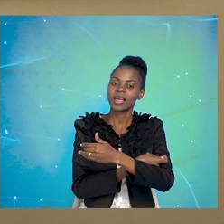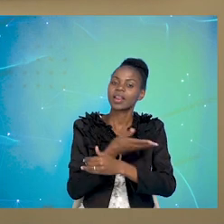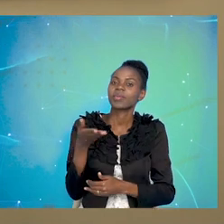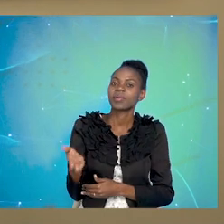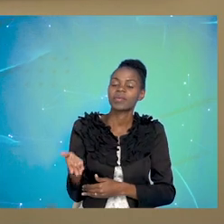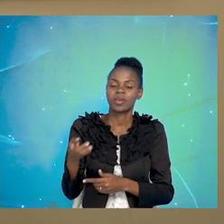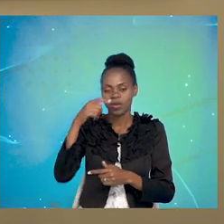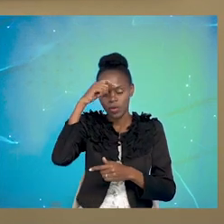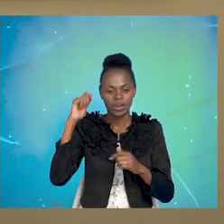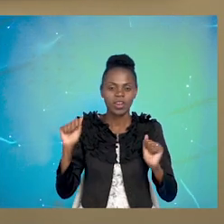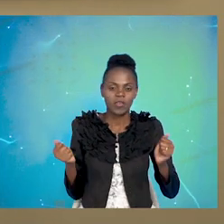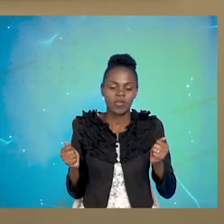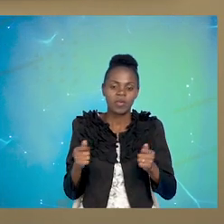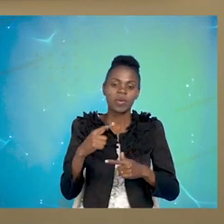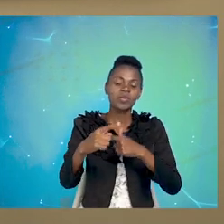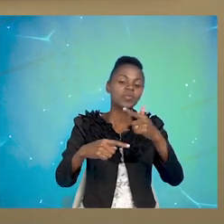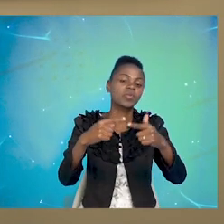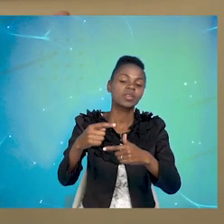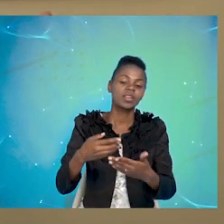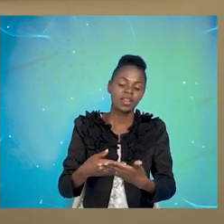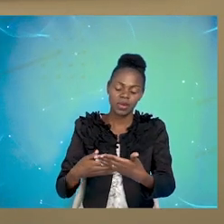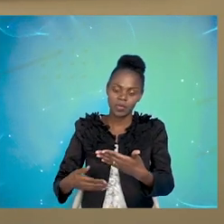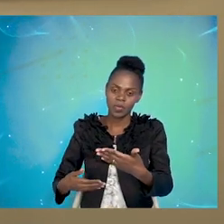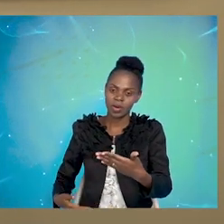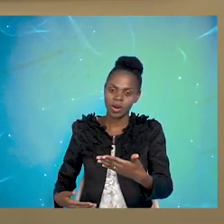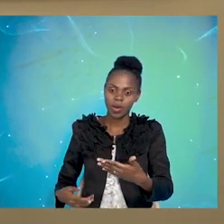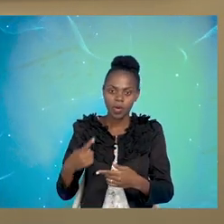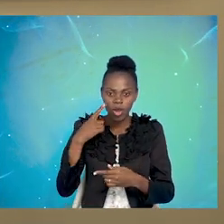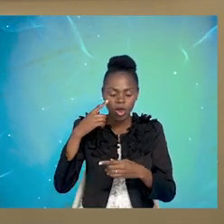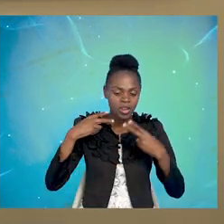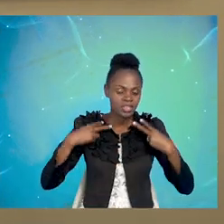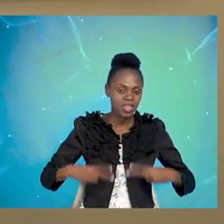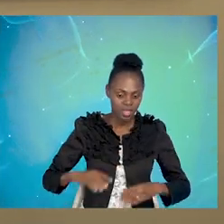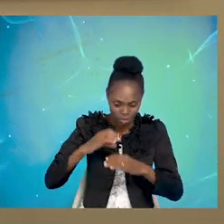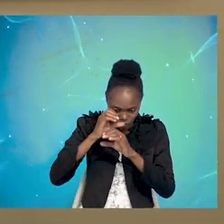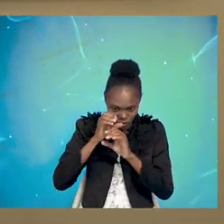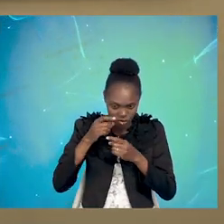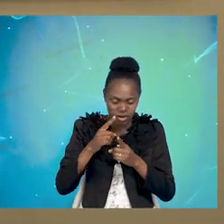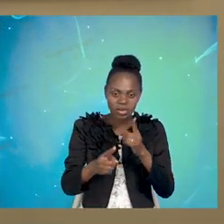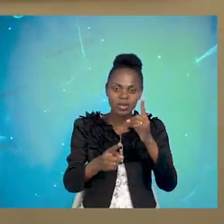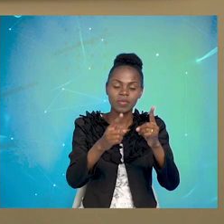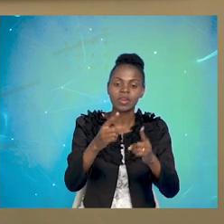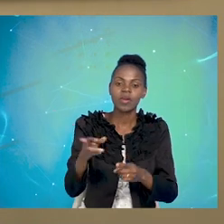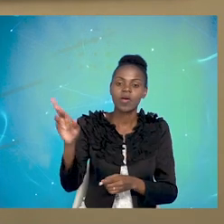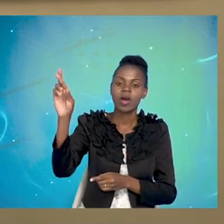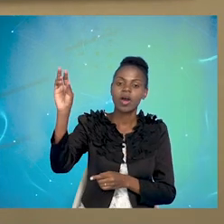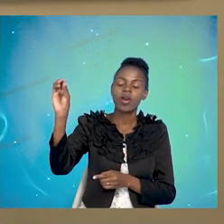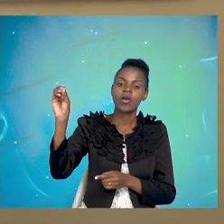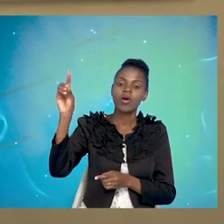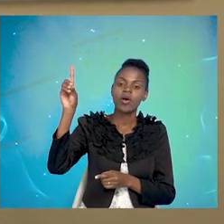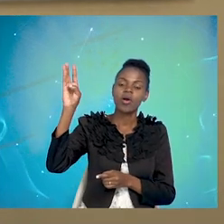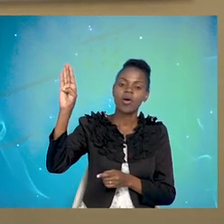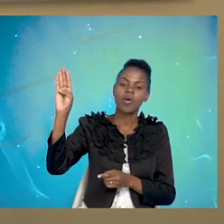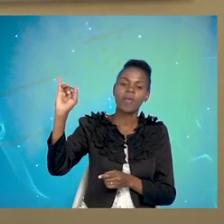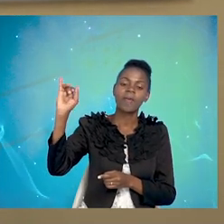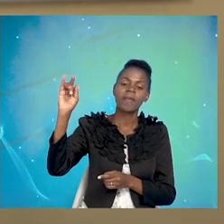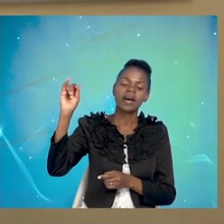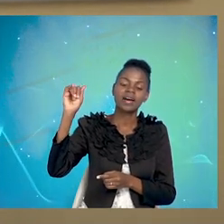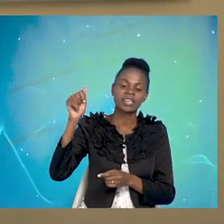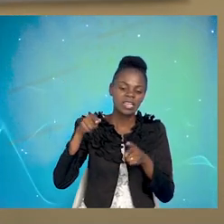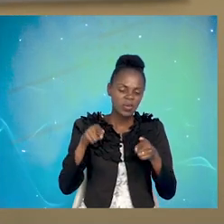ndithu katemera ameneyi wa typhoid pamene tupitira ndi program yathu ya emerging insights lero tilowere kwa Robert